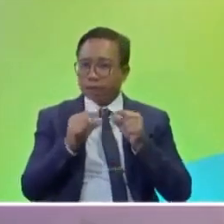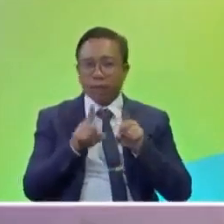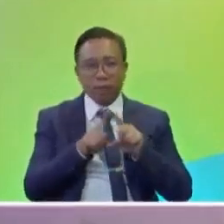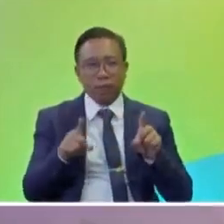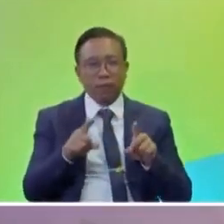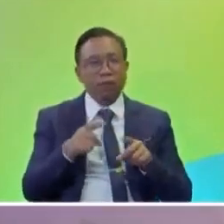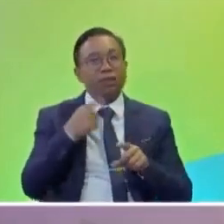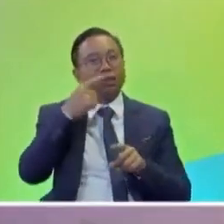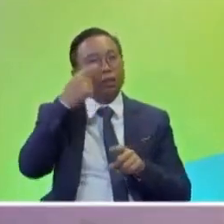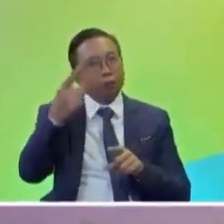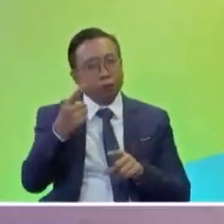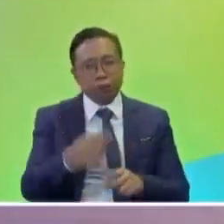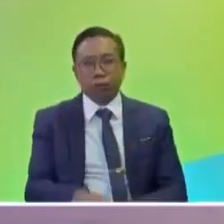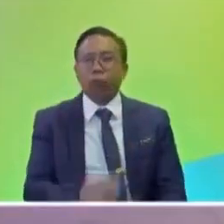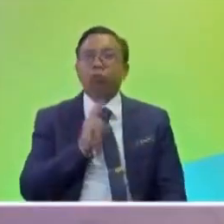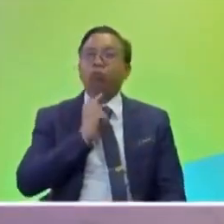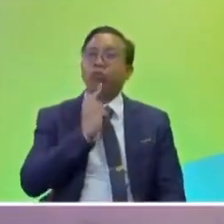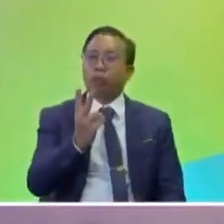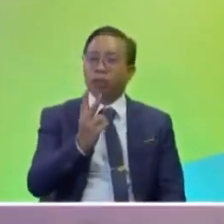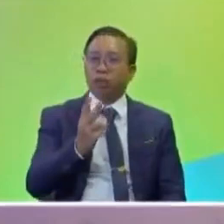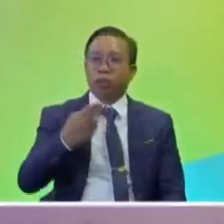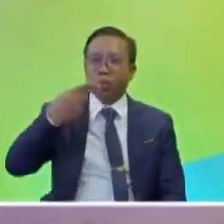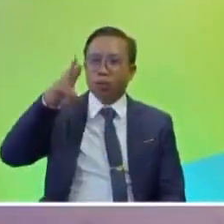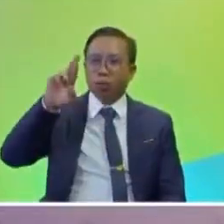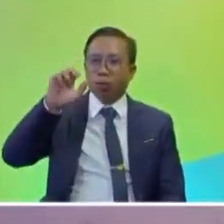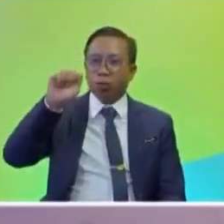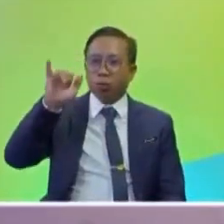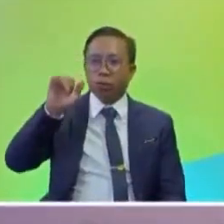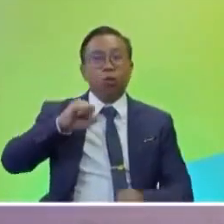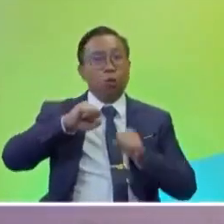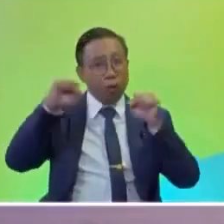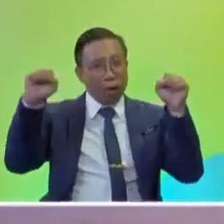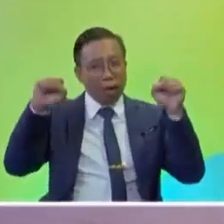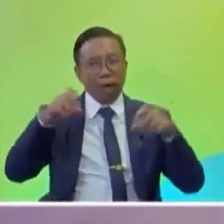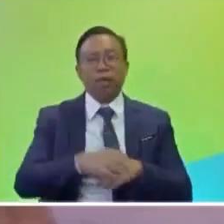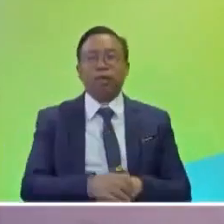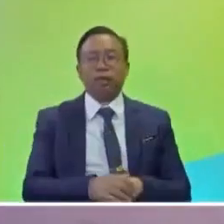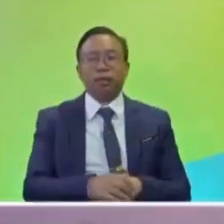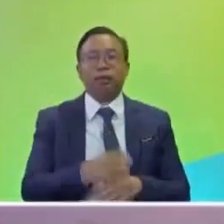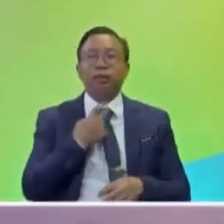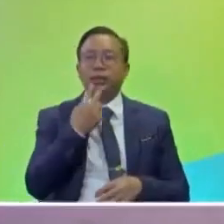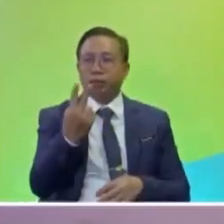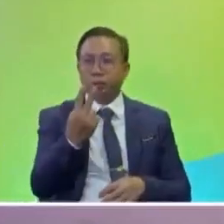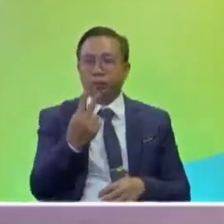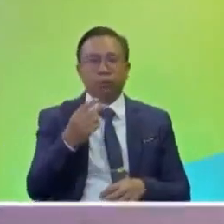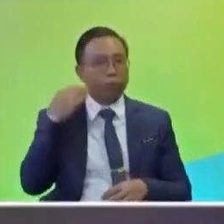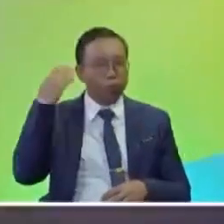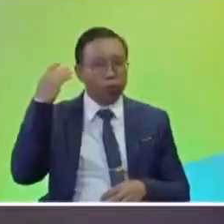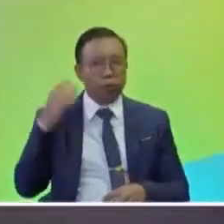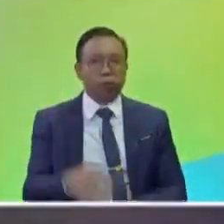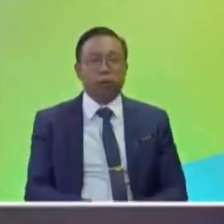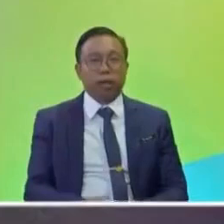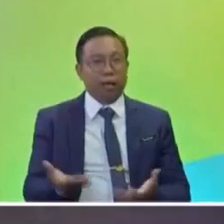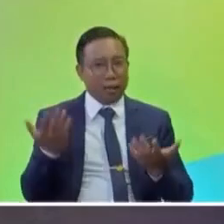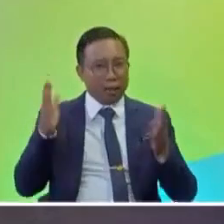kena sebut. Ha. Okay. Hore! Hore! Ha, hore! Ha, bunyi, bunyi angkat